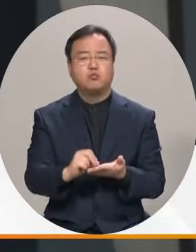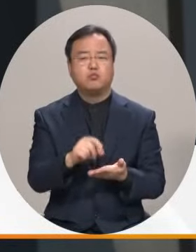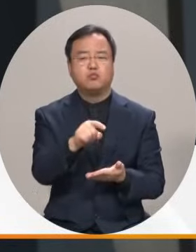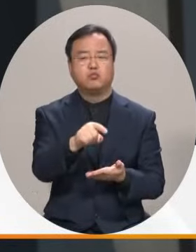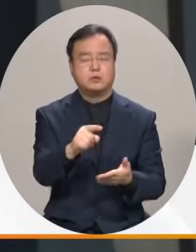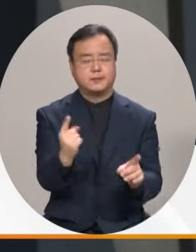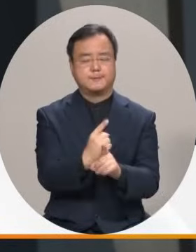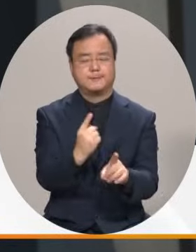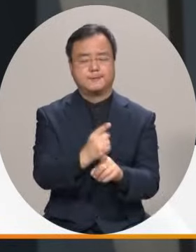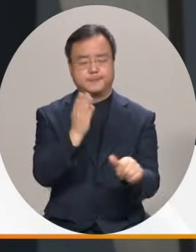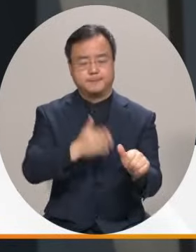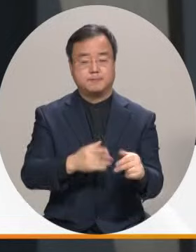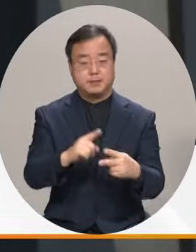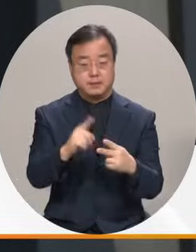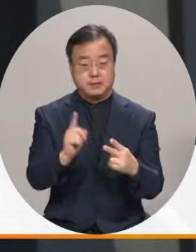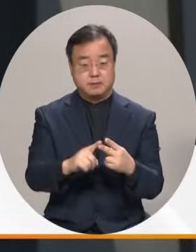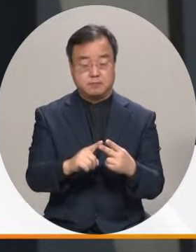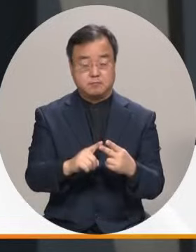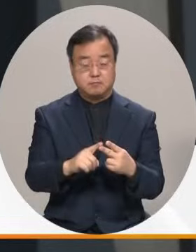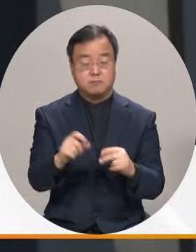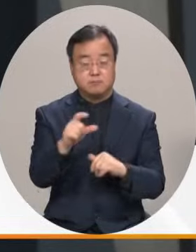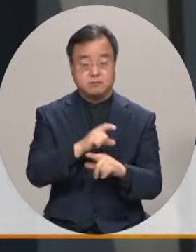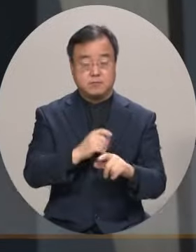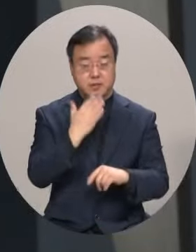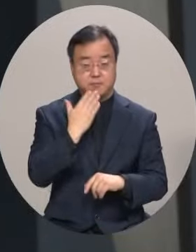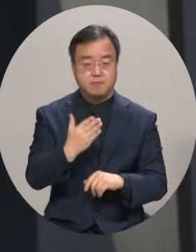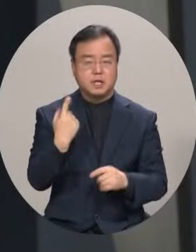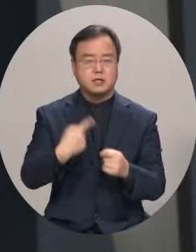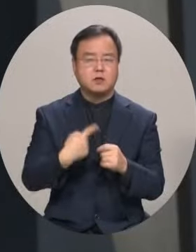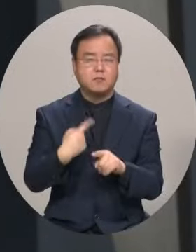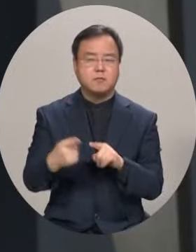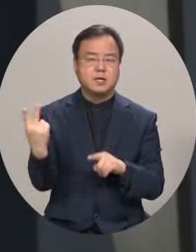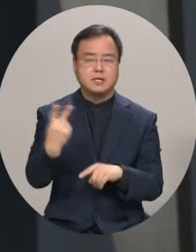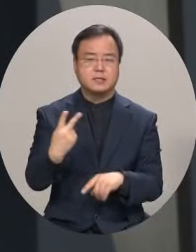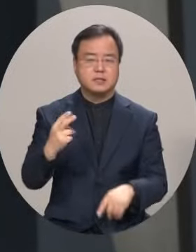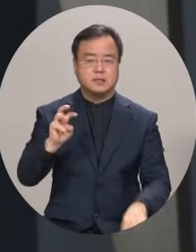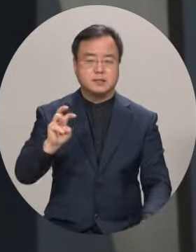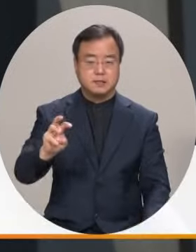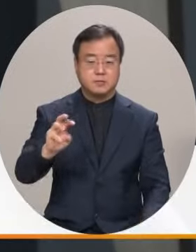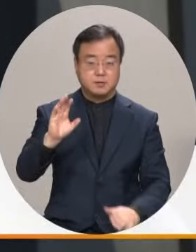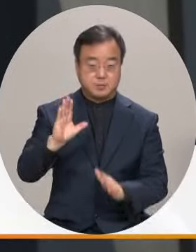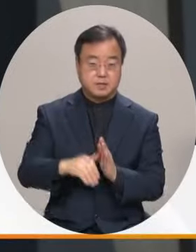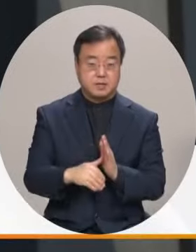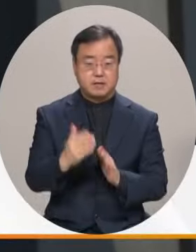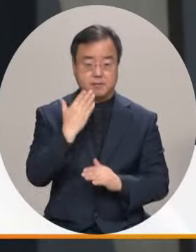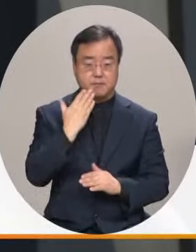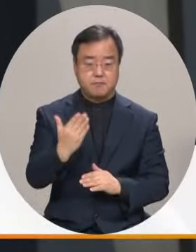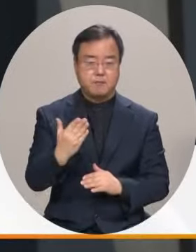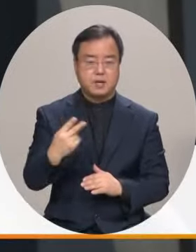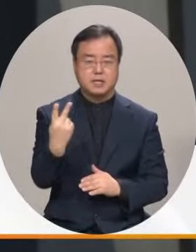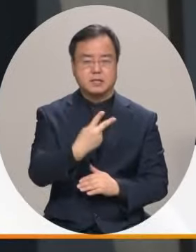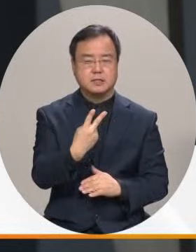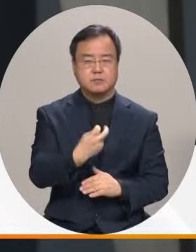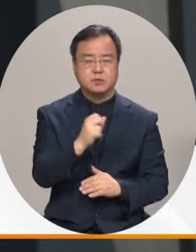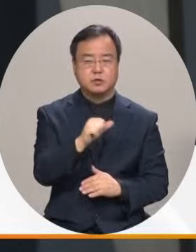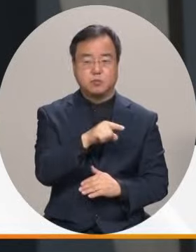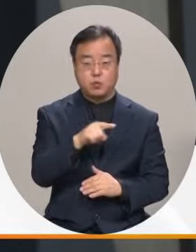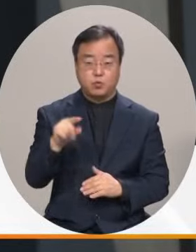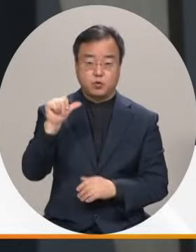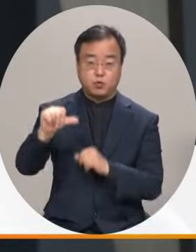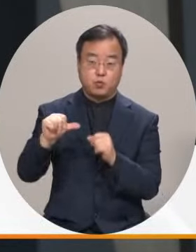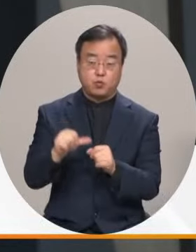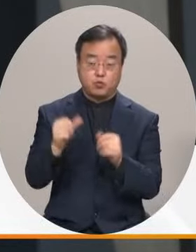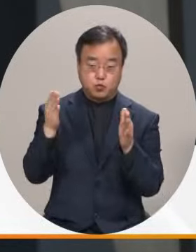요구하거나 제재를 할 수도 있는데요 첫 평가는 2030년에 이루어질 예정으로 2025년부터